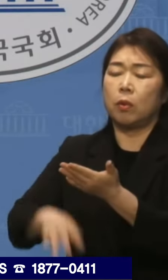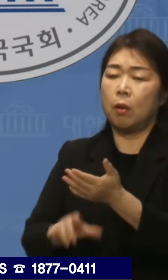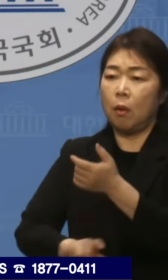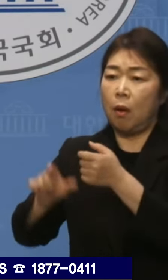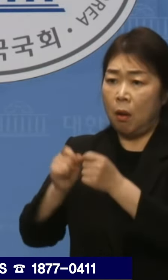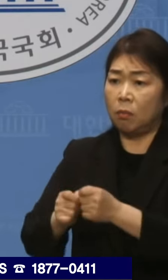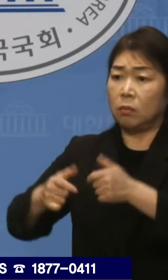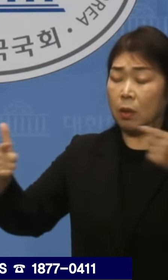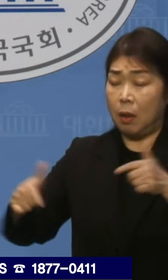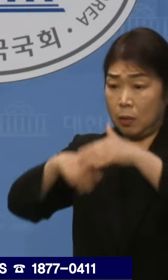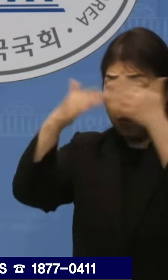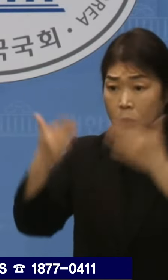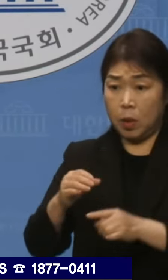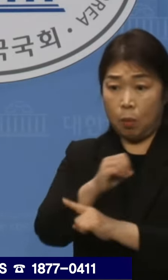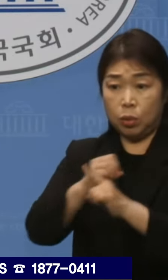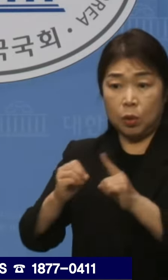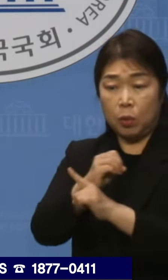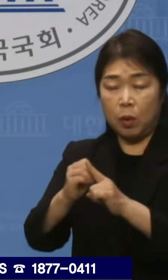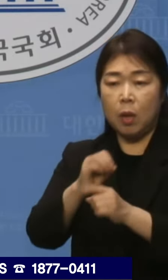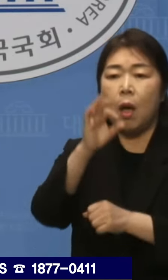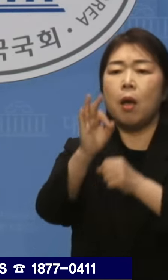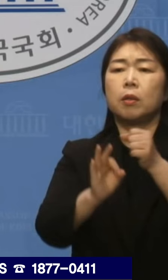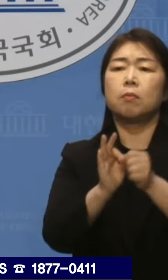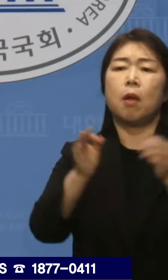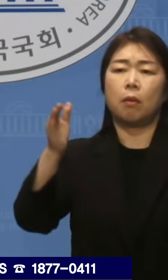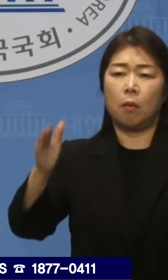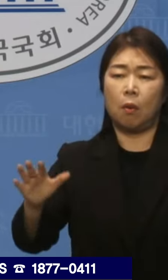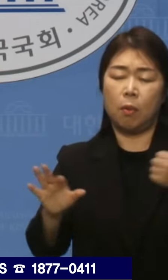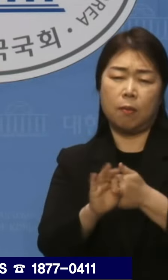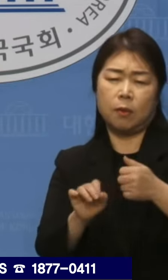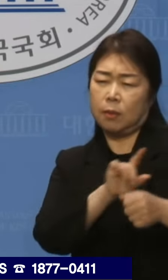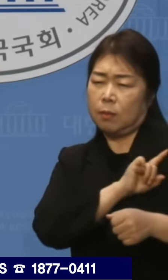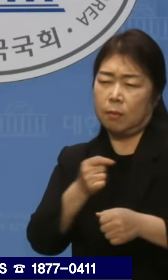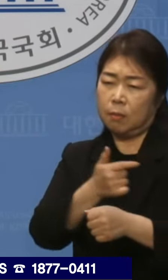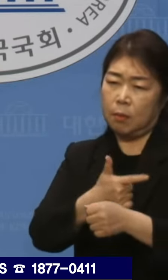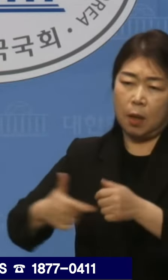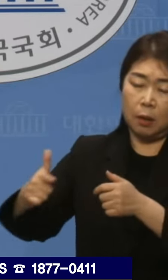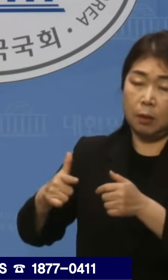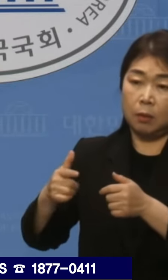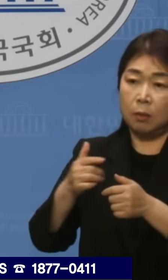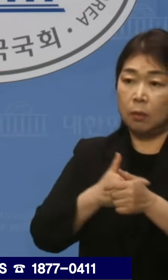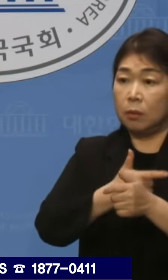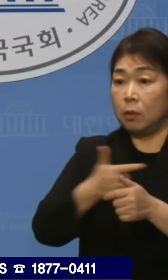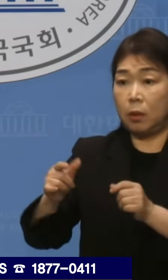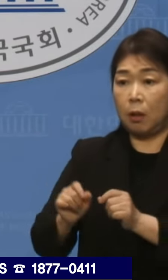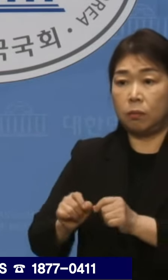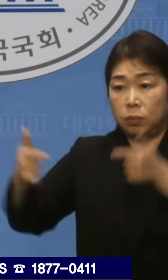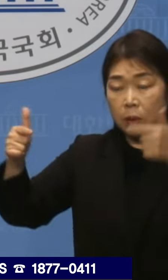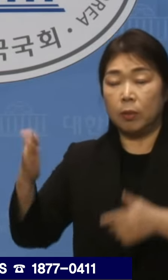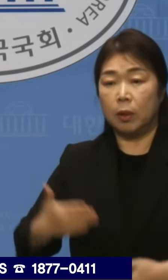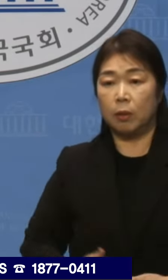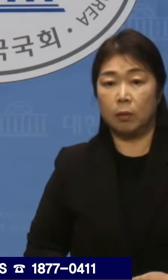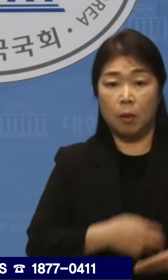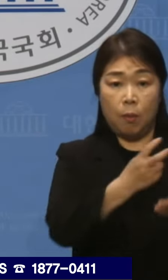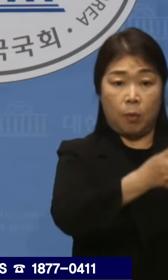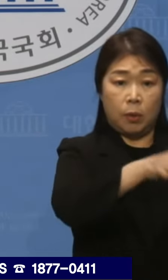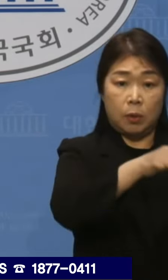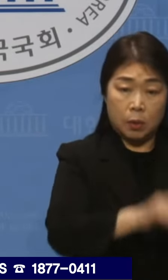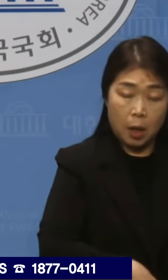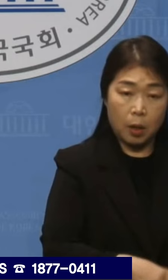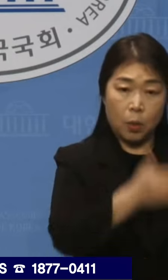세수 중에서 차지하는 비중이 10년새 최대로 나타났습니다. 법인세,